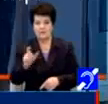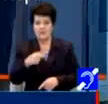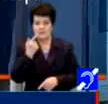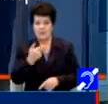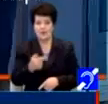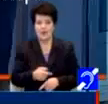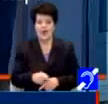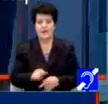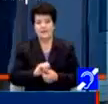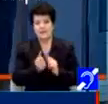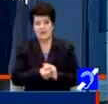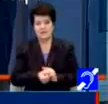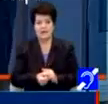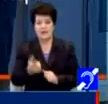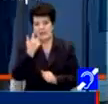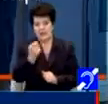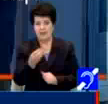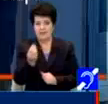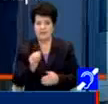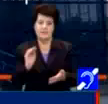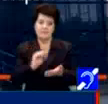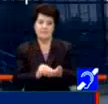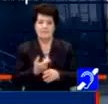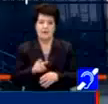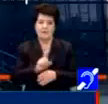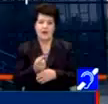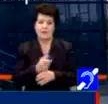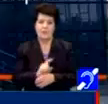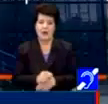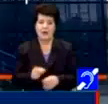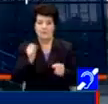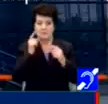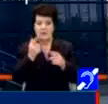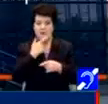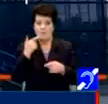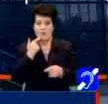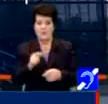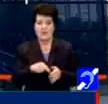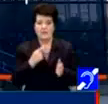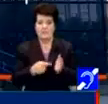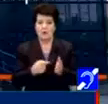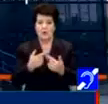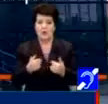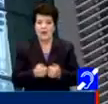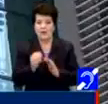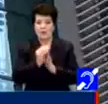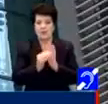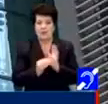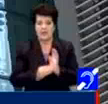declarațiile depuse la poliție, indicând sume tot mai mari și mai mari. Acest fapt trezește multe întrebări, inclusiv organelor de